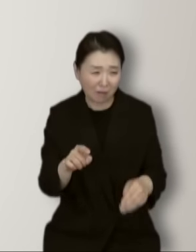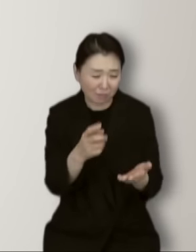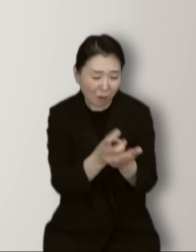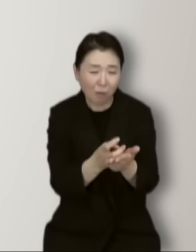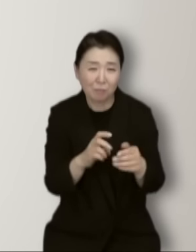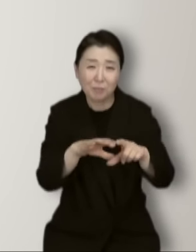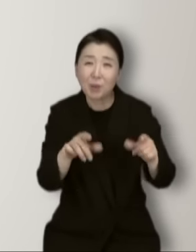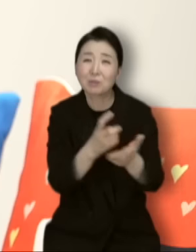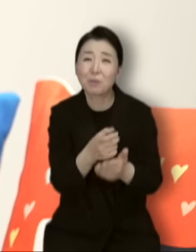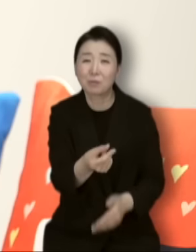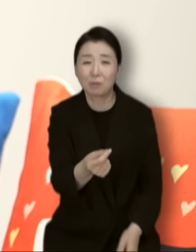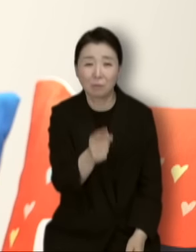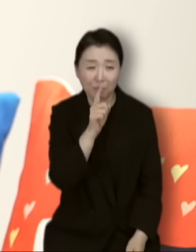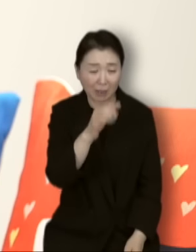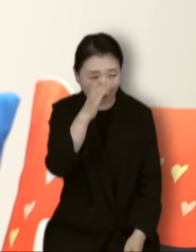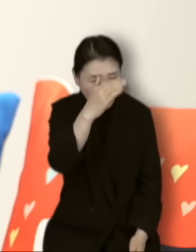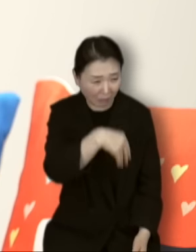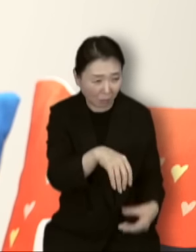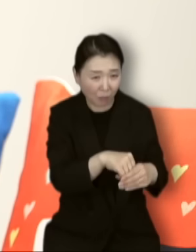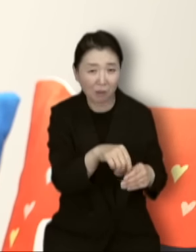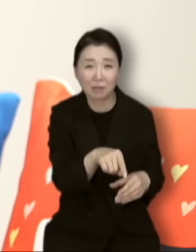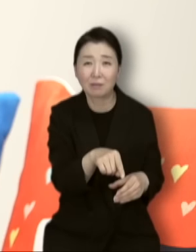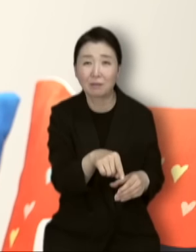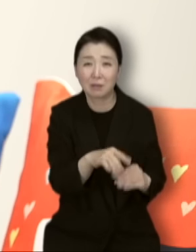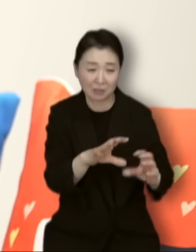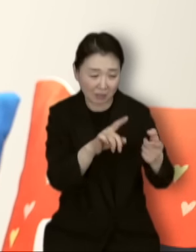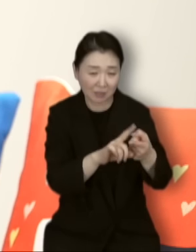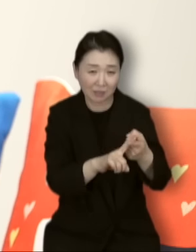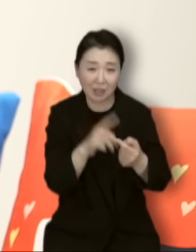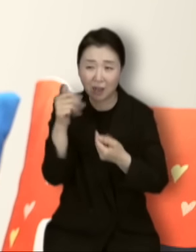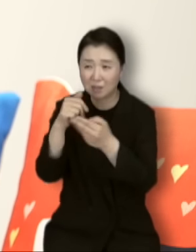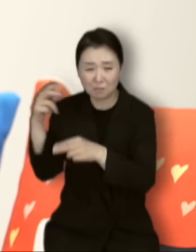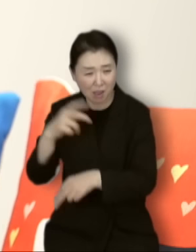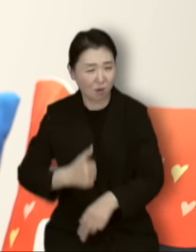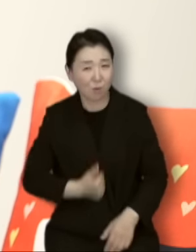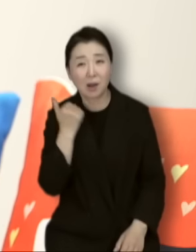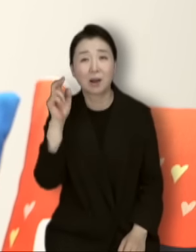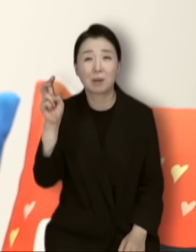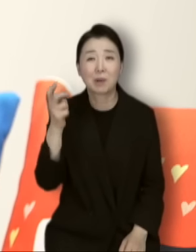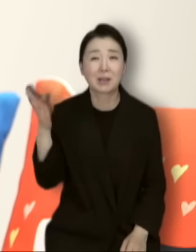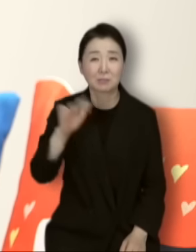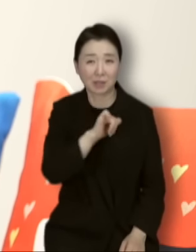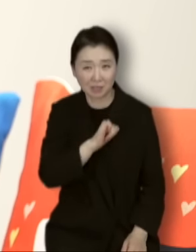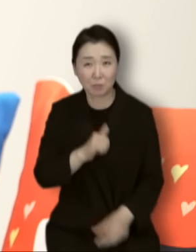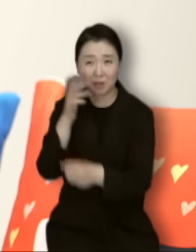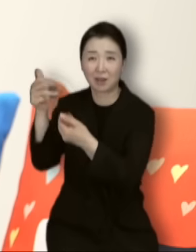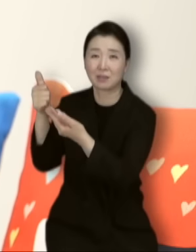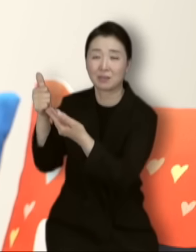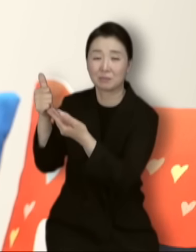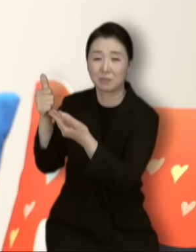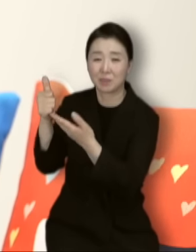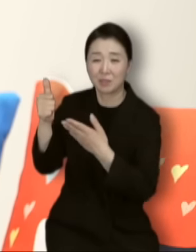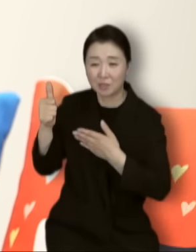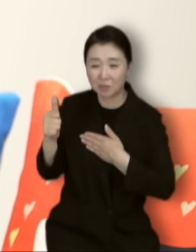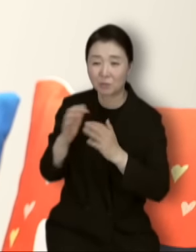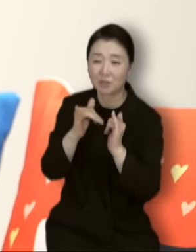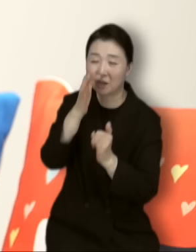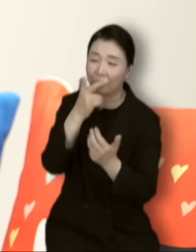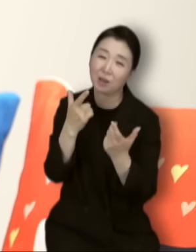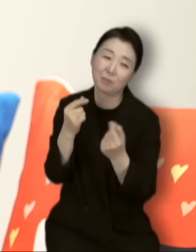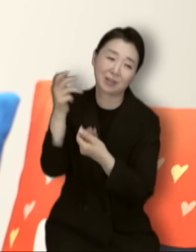좋아서 혹했는데 알고 보니까 말 도안되는 것들을 하고 있는 이런 세상에 대해서 분노를 참고 계시는 하나님한테